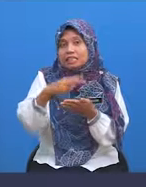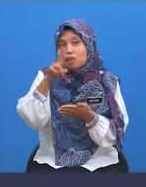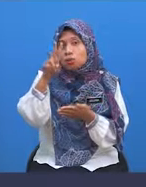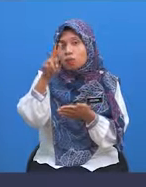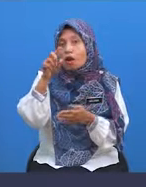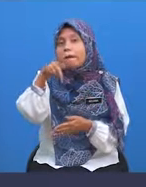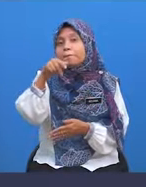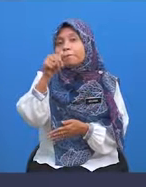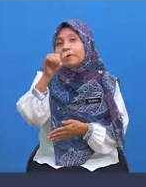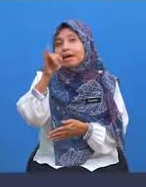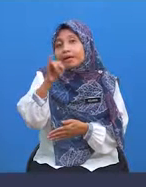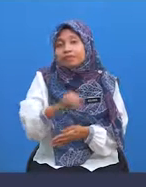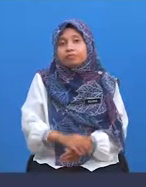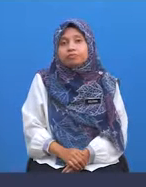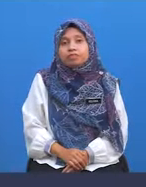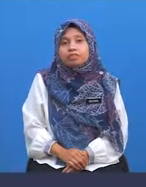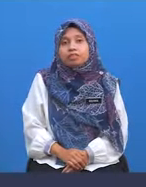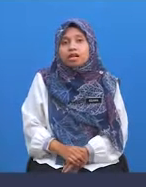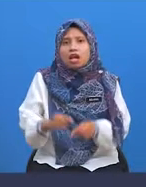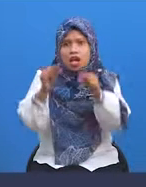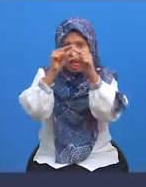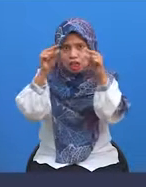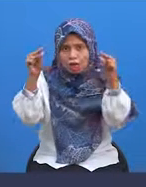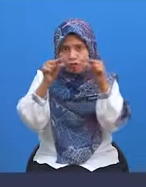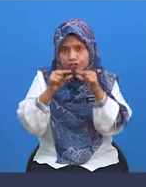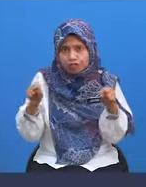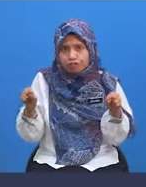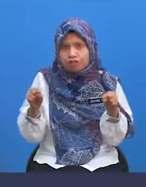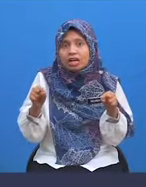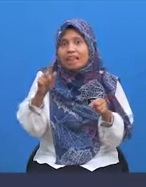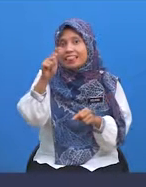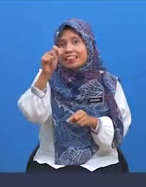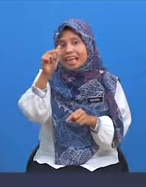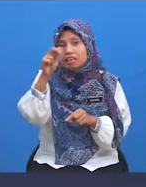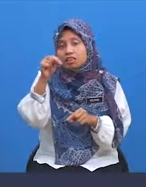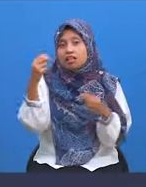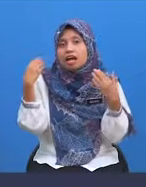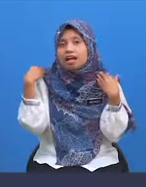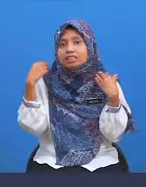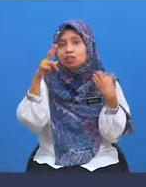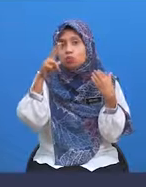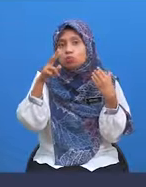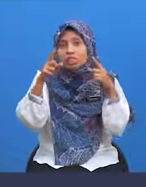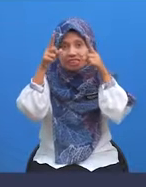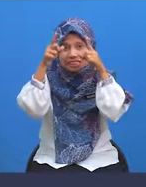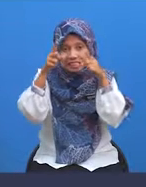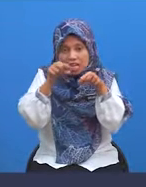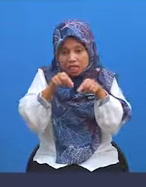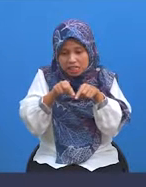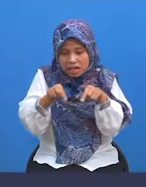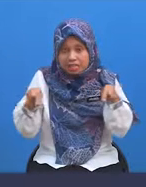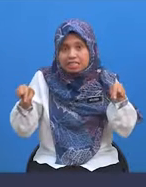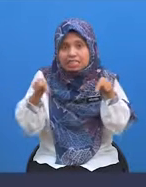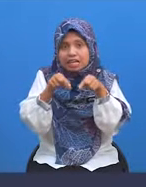pi. Graf tangent ini mempunyai dua garisan asimtot iaitu